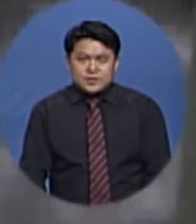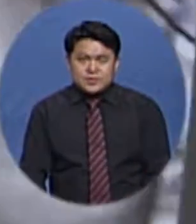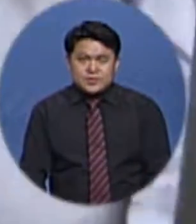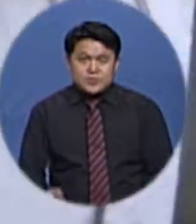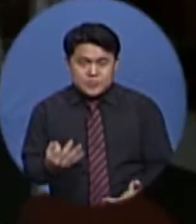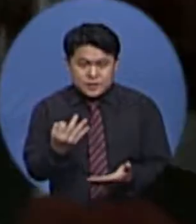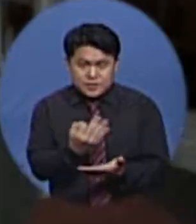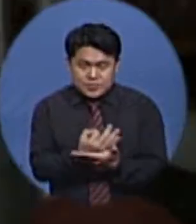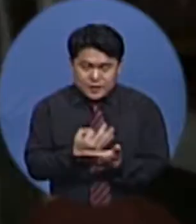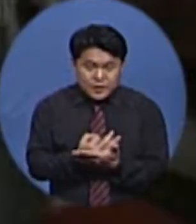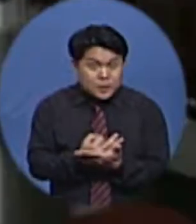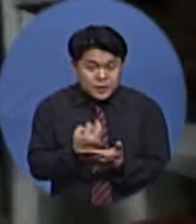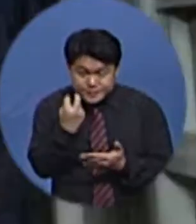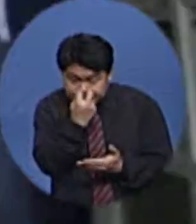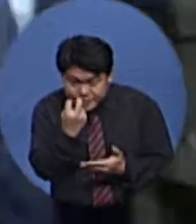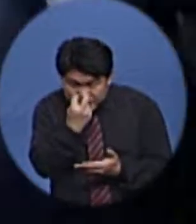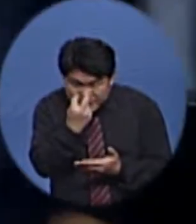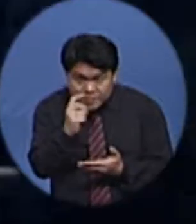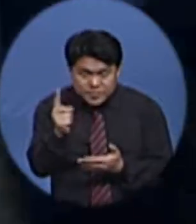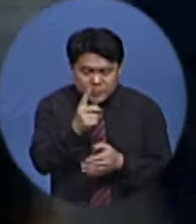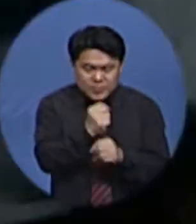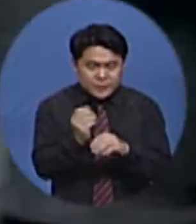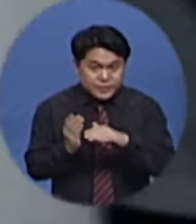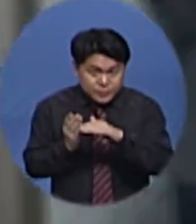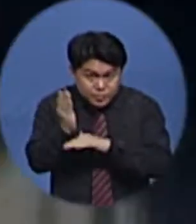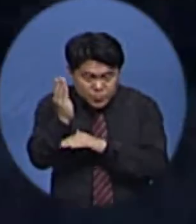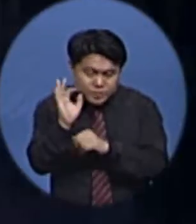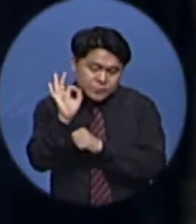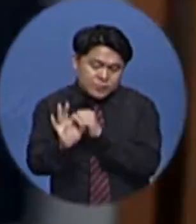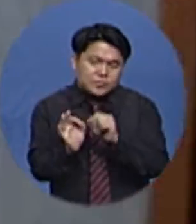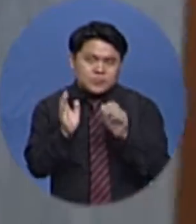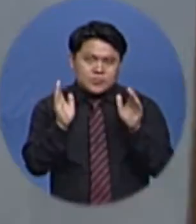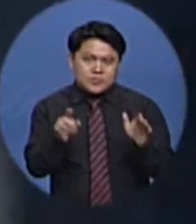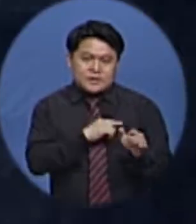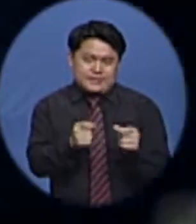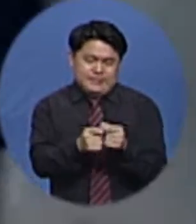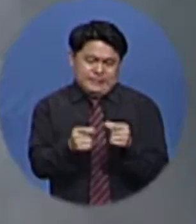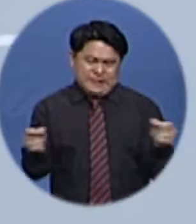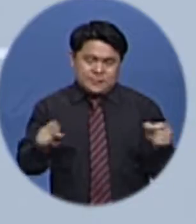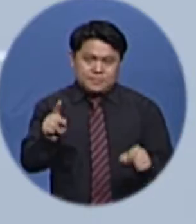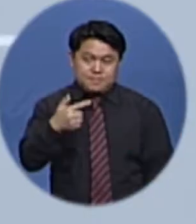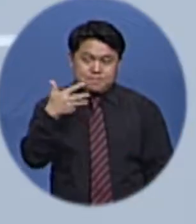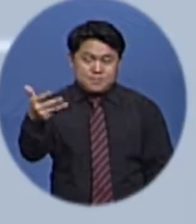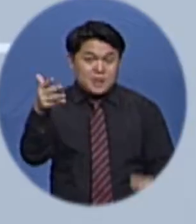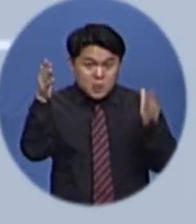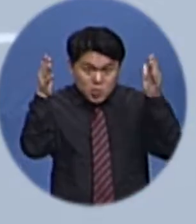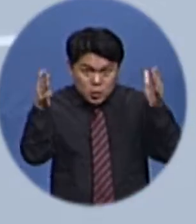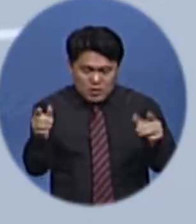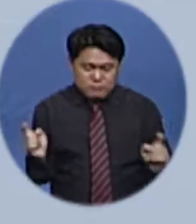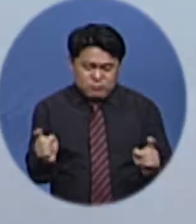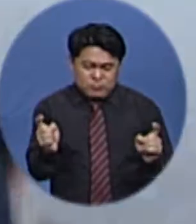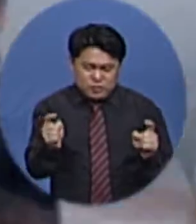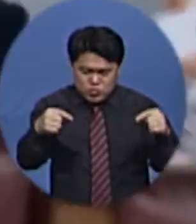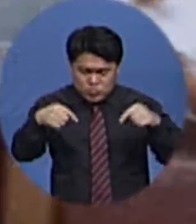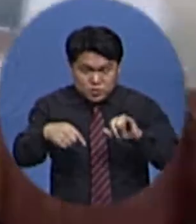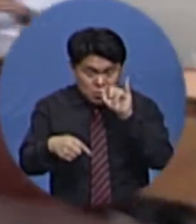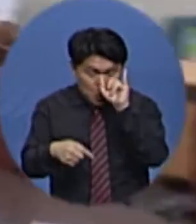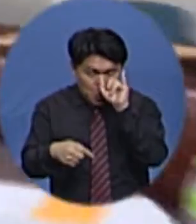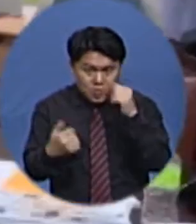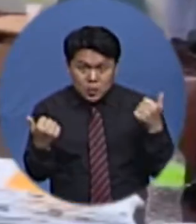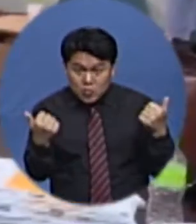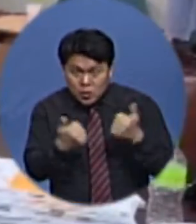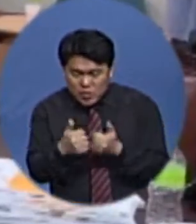최저임금 심의는 법정기간을 훌쩍 넘겨 지난 10년간 가장 긴 108일에 걸쳐 이뤄졌으며 전체